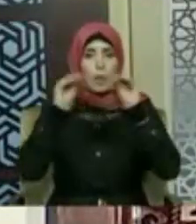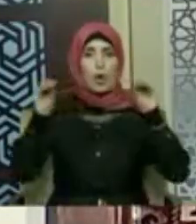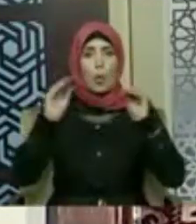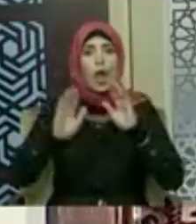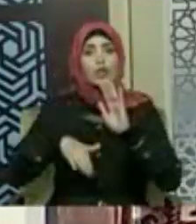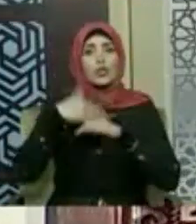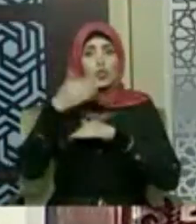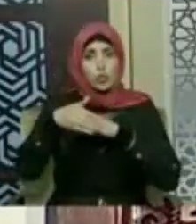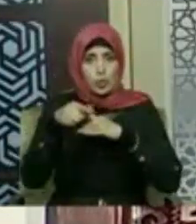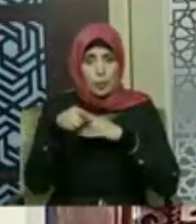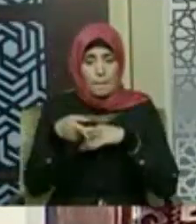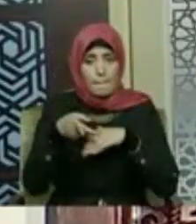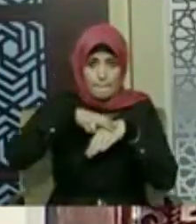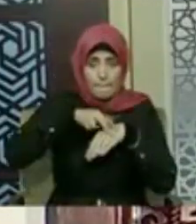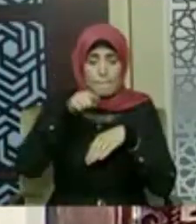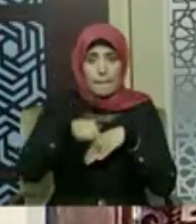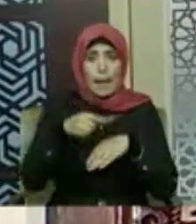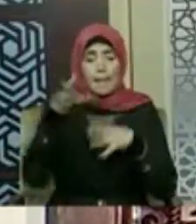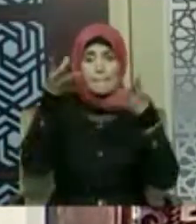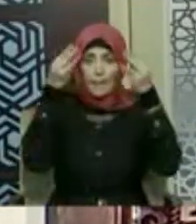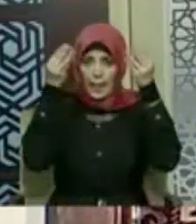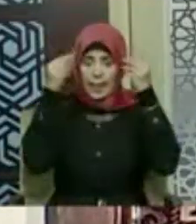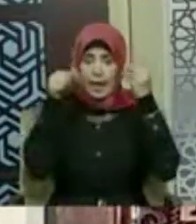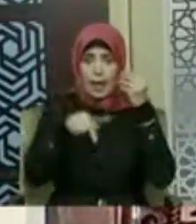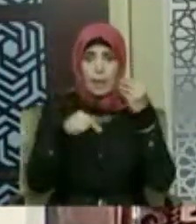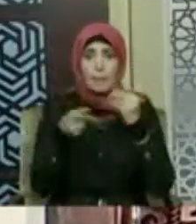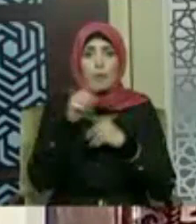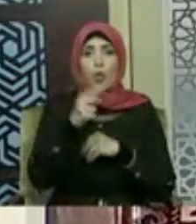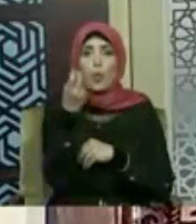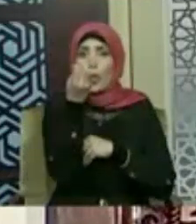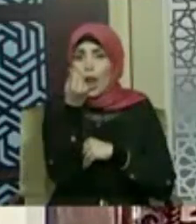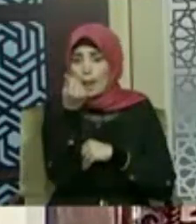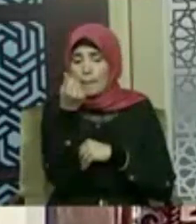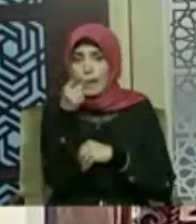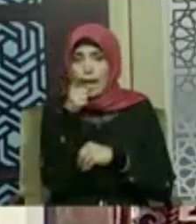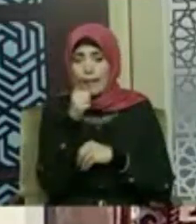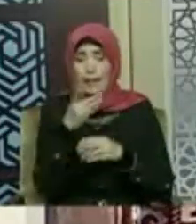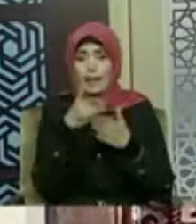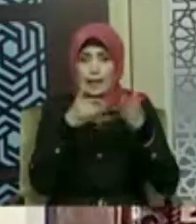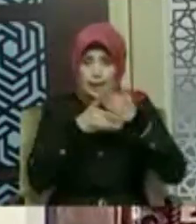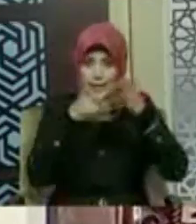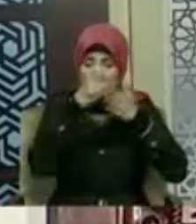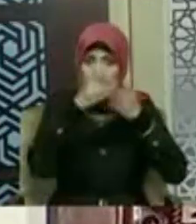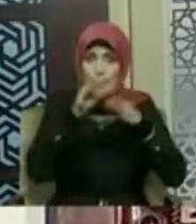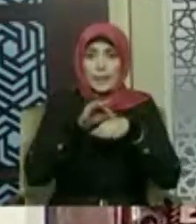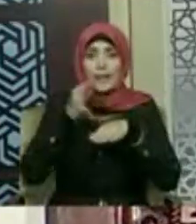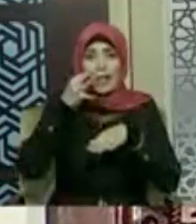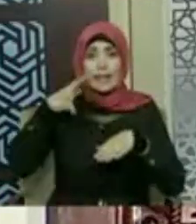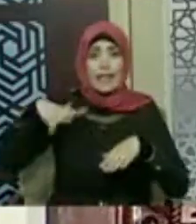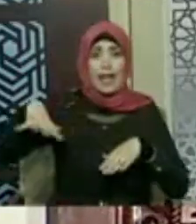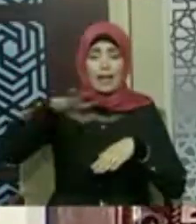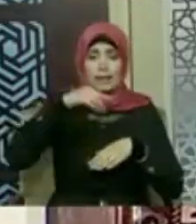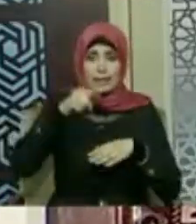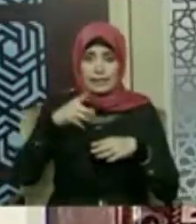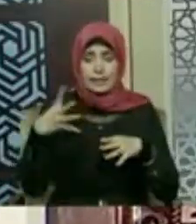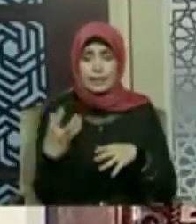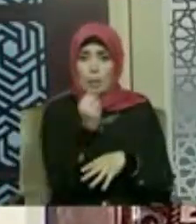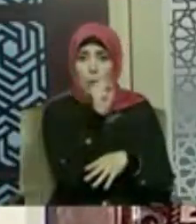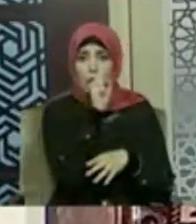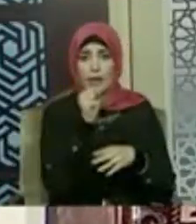ثم بالعلم. بالعلم والمال يبني الناس ملكهم. لم يبن